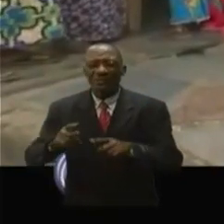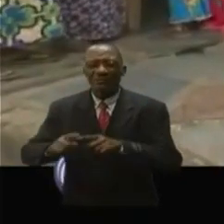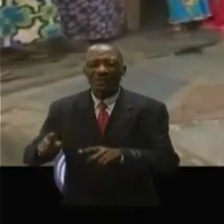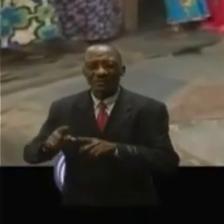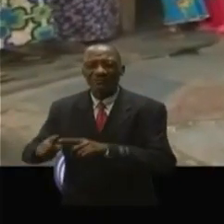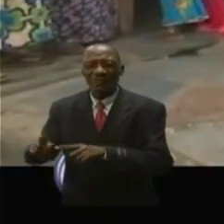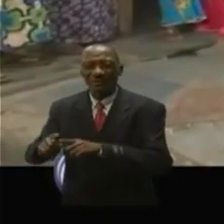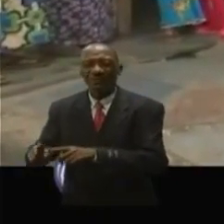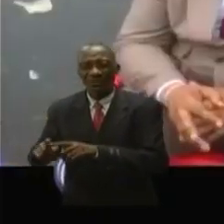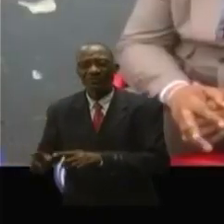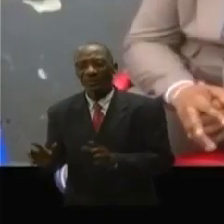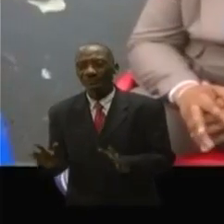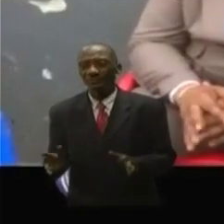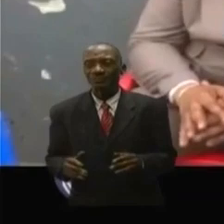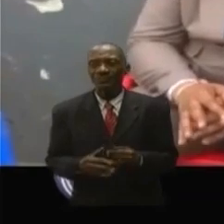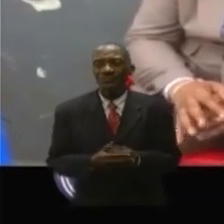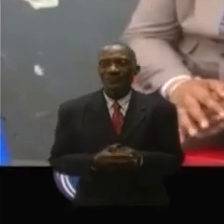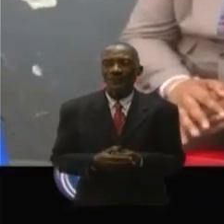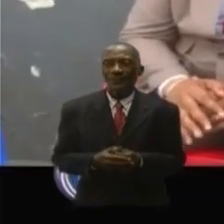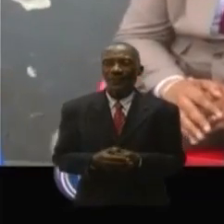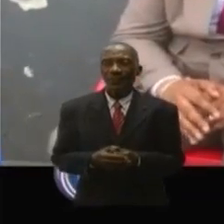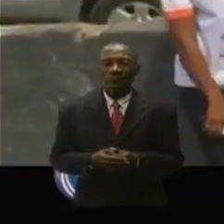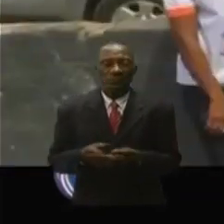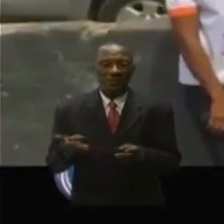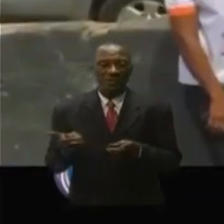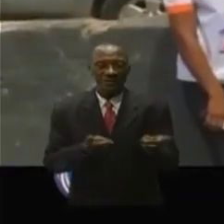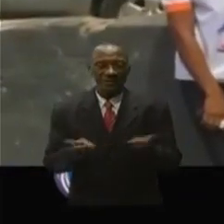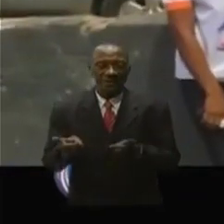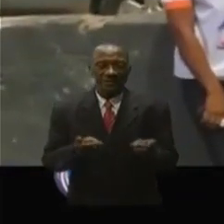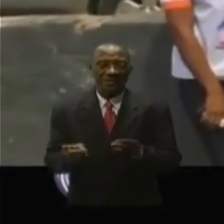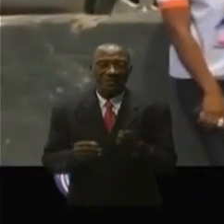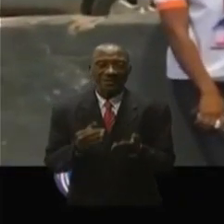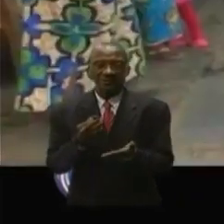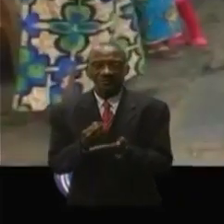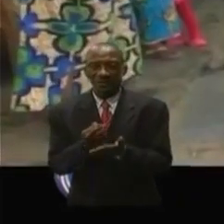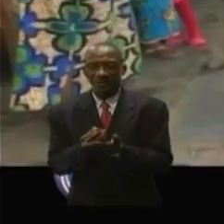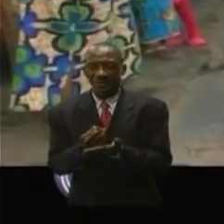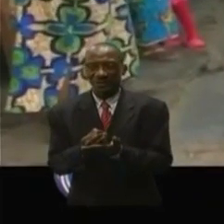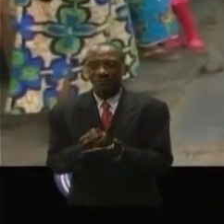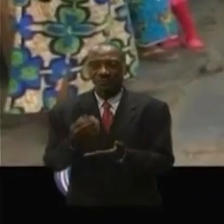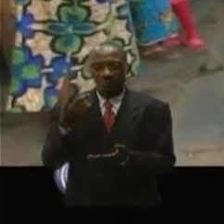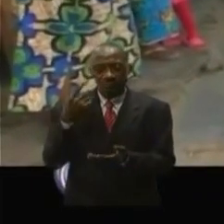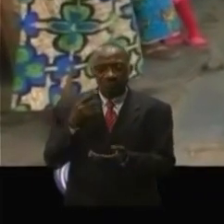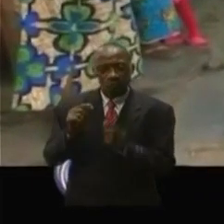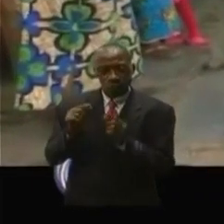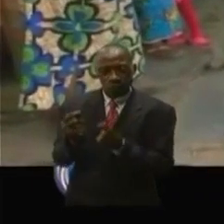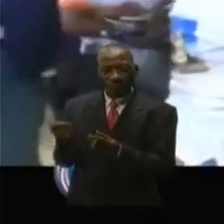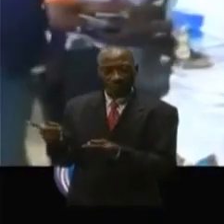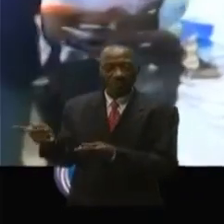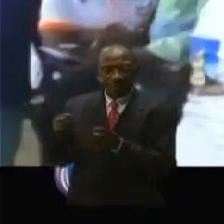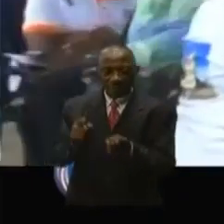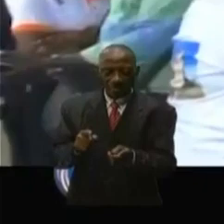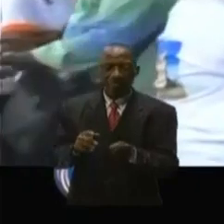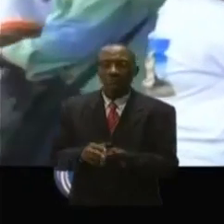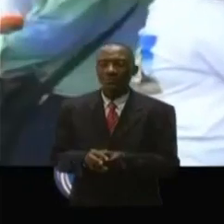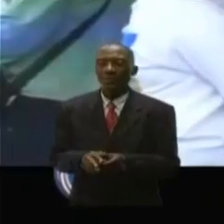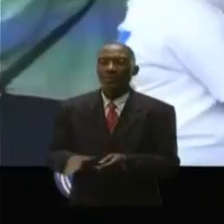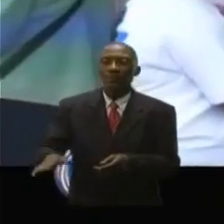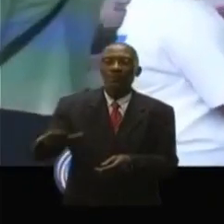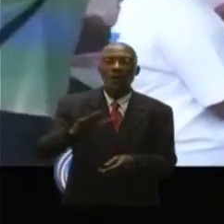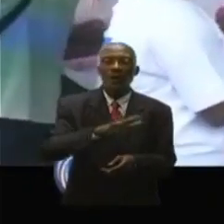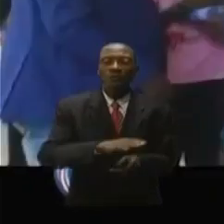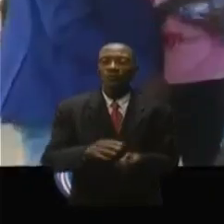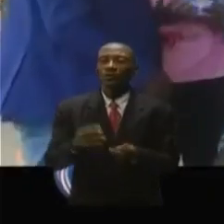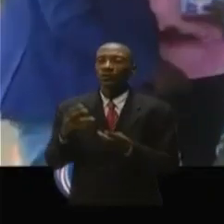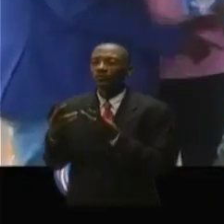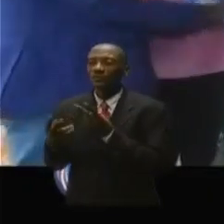DP Mamina Kaïcha, les directeurs administratifs et financiers et des hôtesses de la CNSS. Partout, ils sont passés pour la livraison de